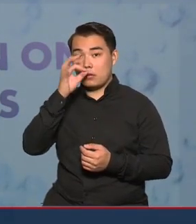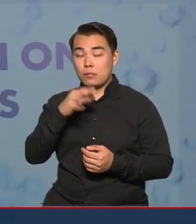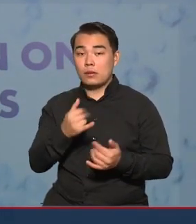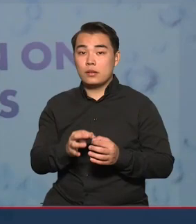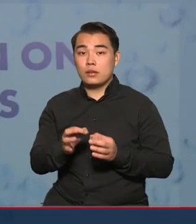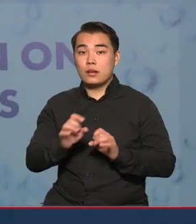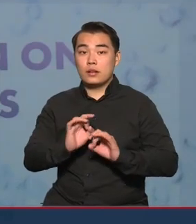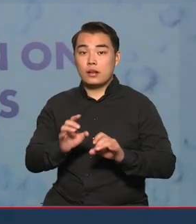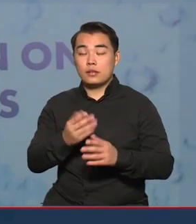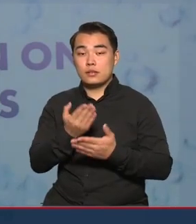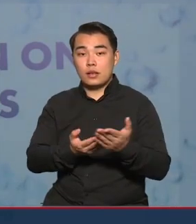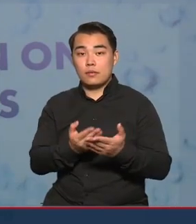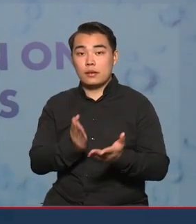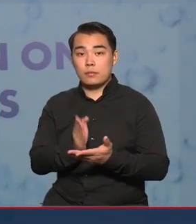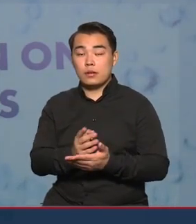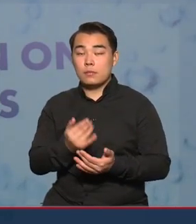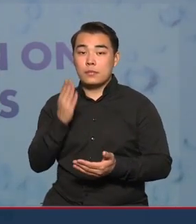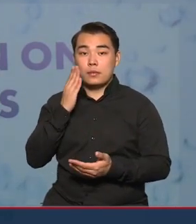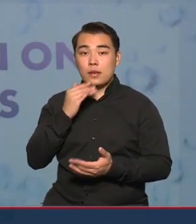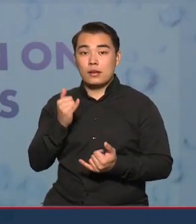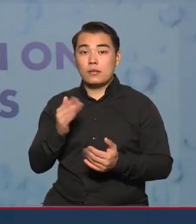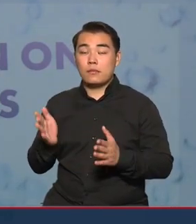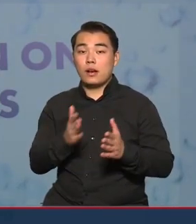ұтымды шешімдерімізді ұсынып жатырмыз. Мәселен, жер үсті